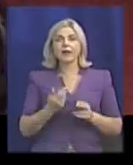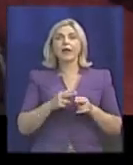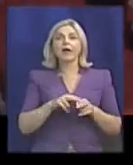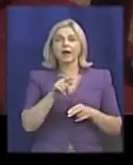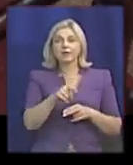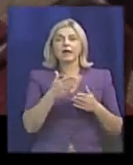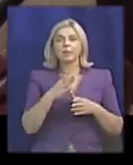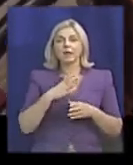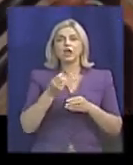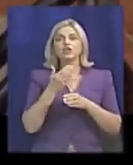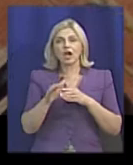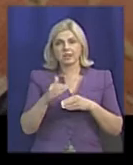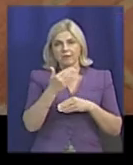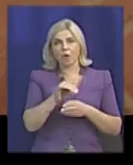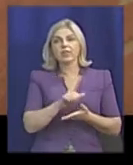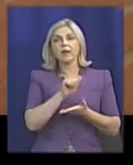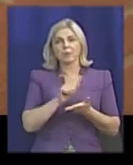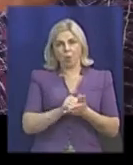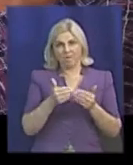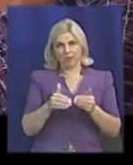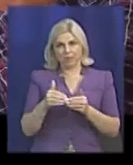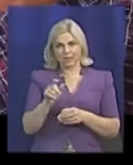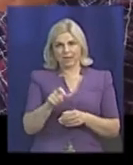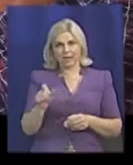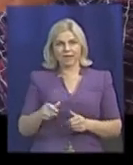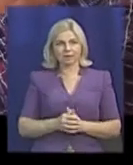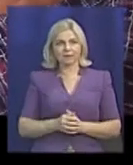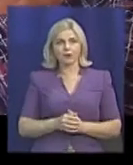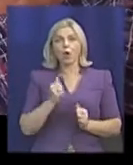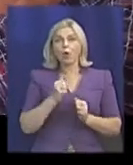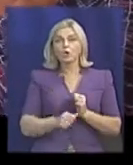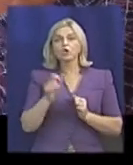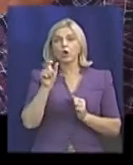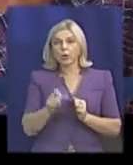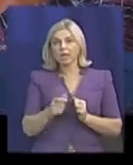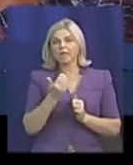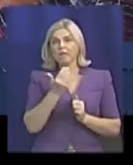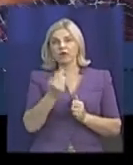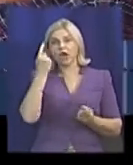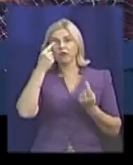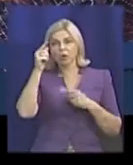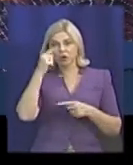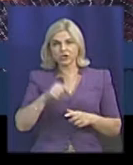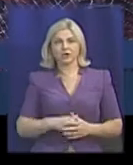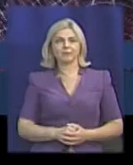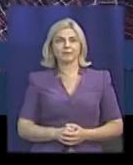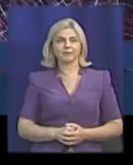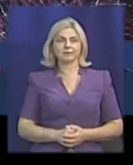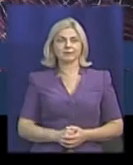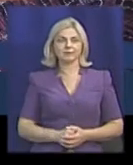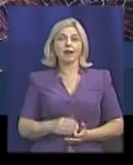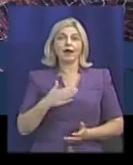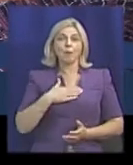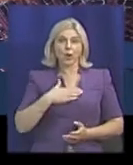стали частиною дипломного проєкту випускників. Ну, кожна людина, вона творча. І